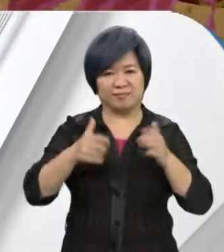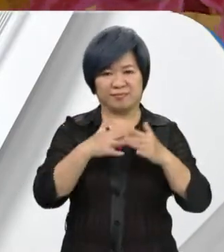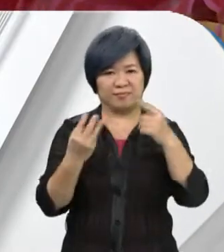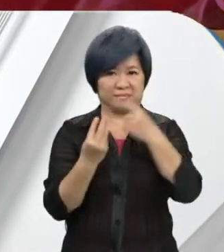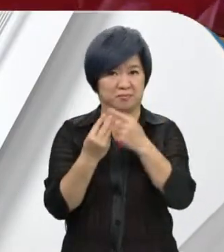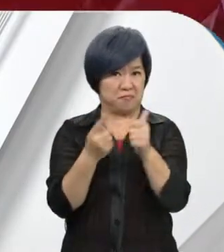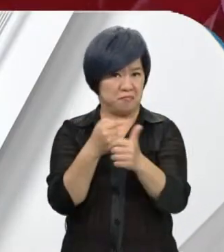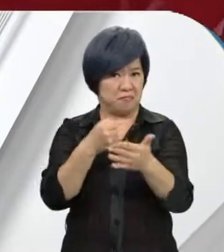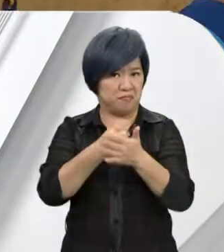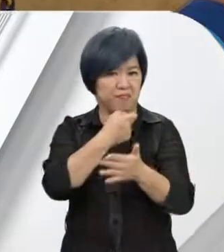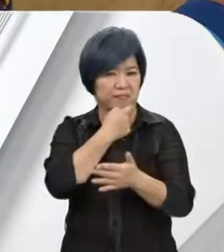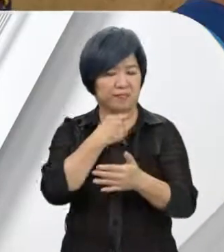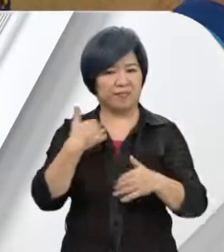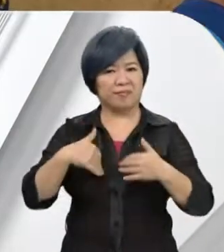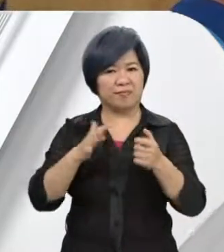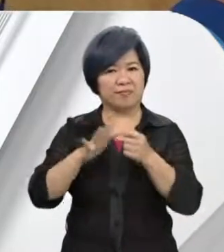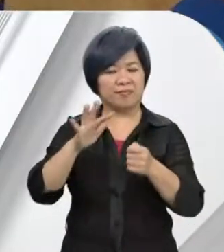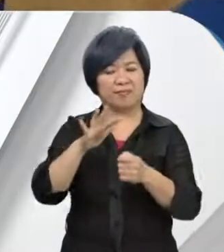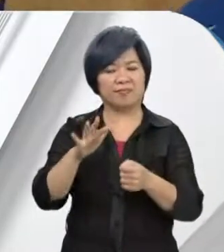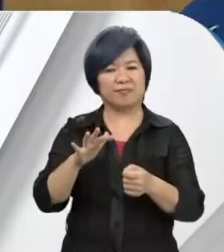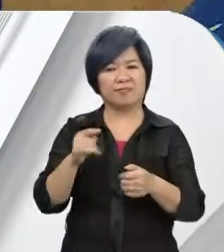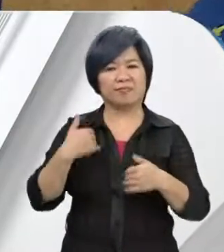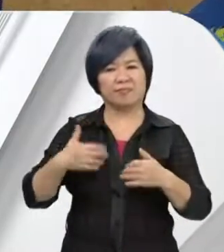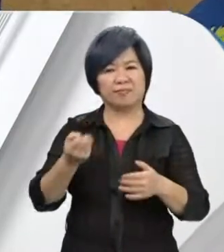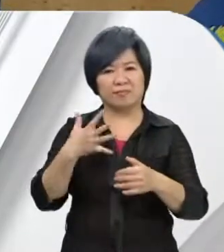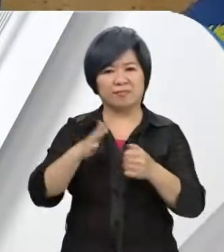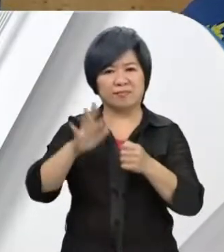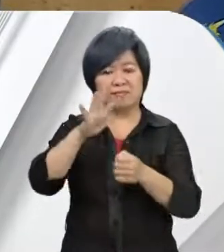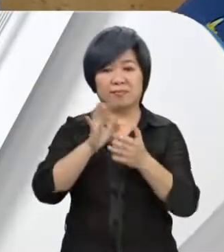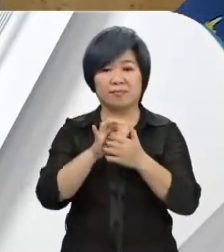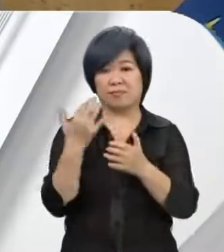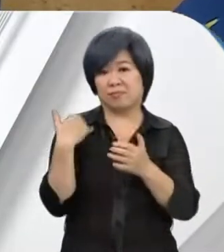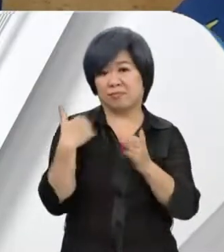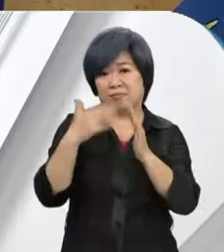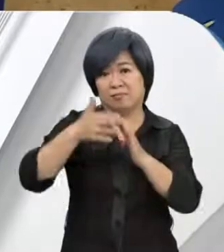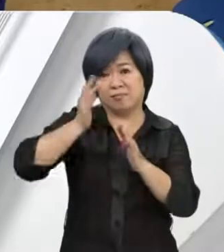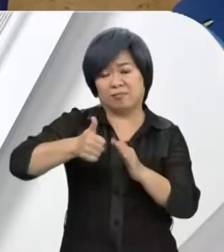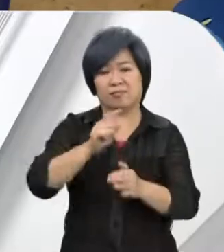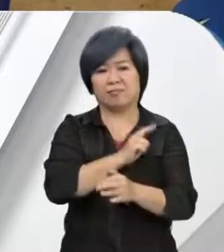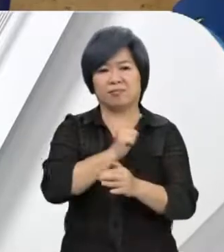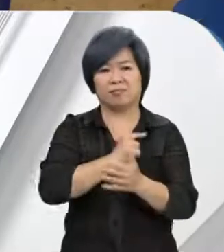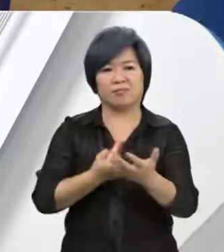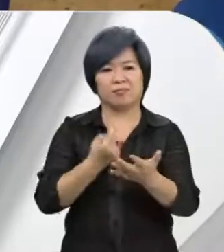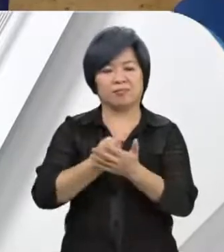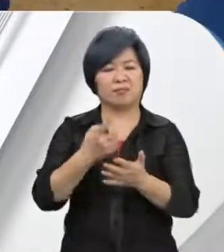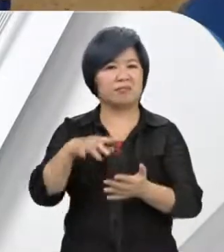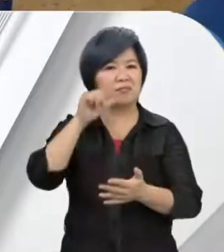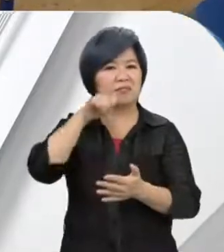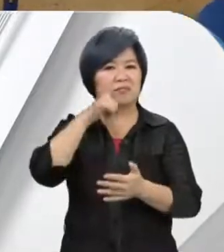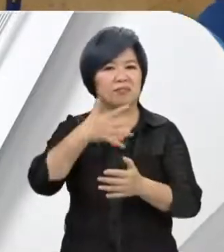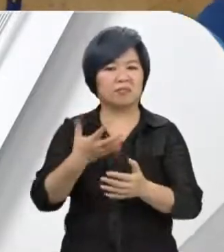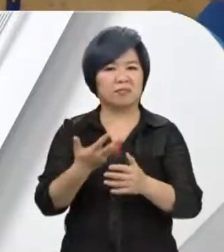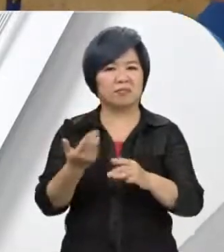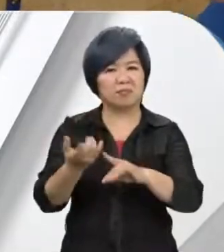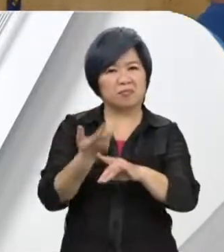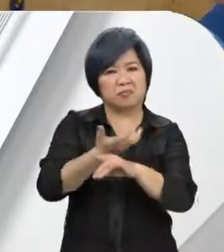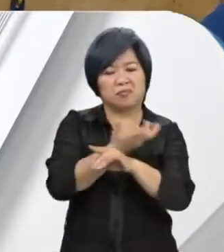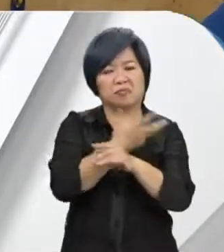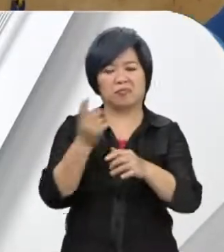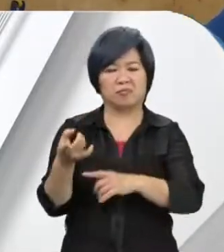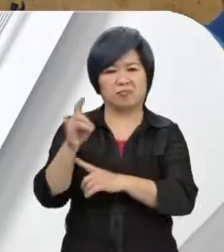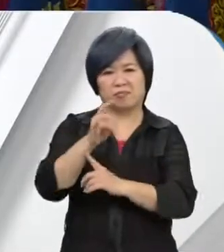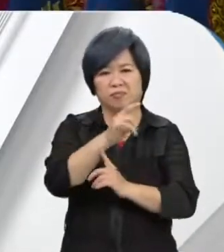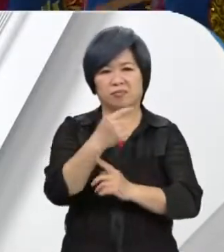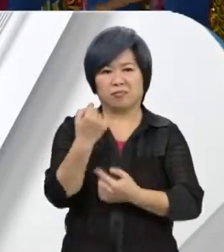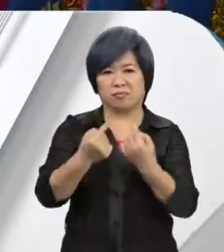呢。新法中学为了成立杨良吹，系因为高中后生时节，每时在庙里帮梁杨国梁。 讲到帮